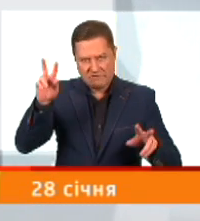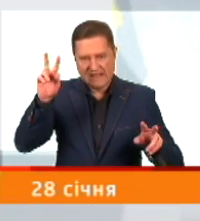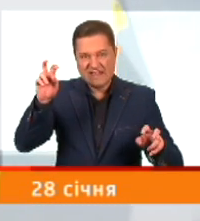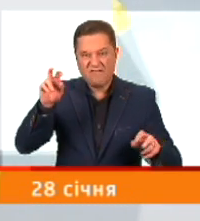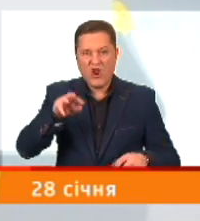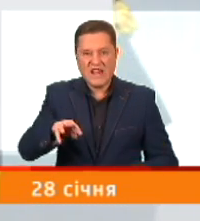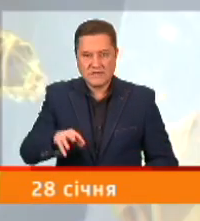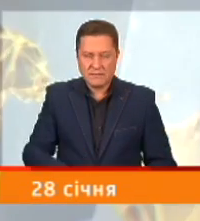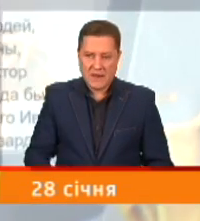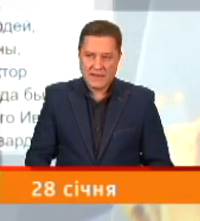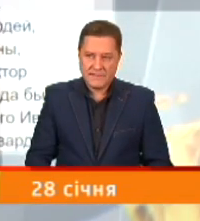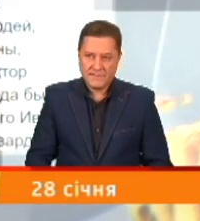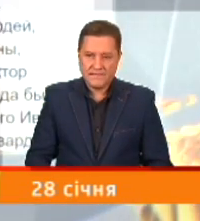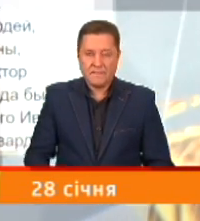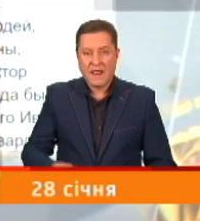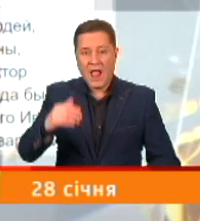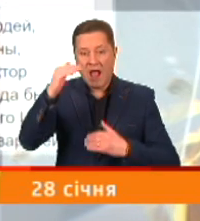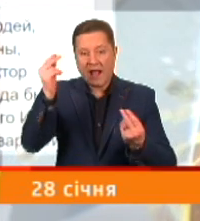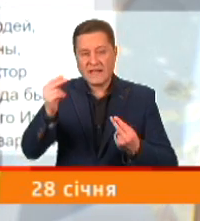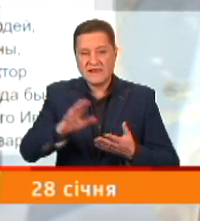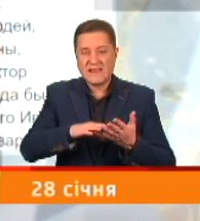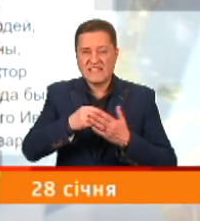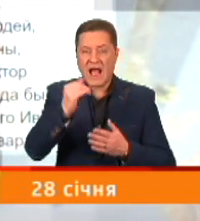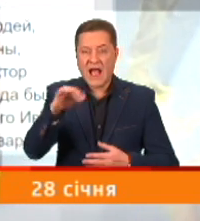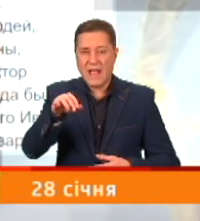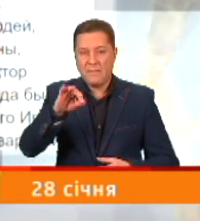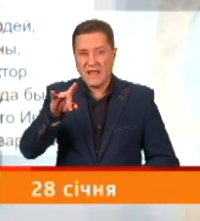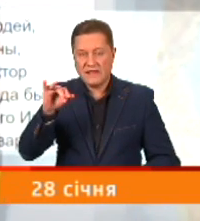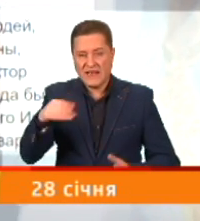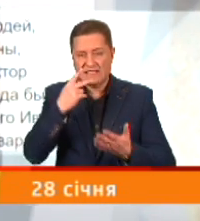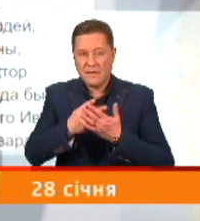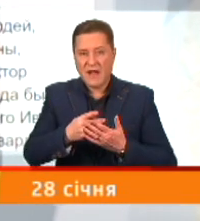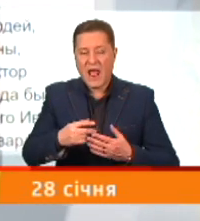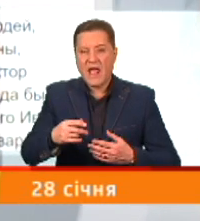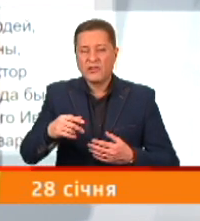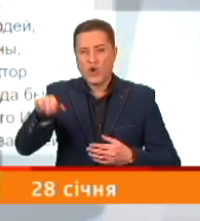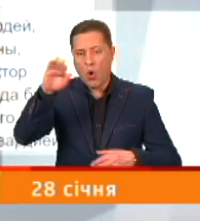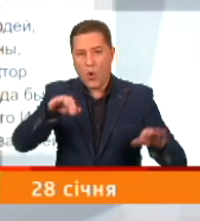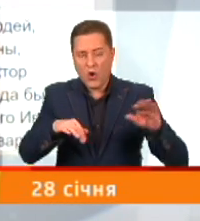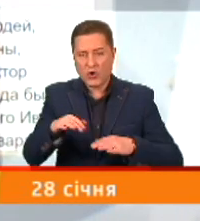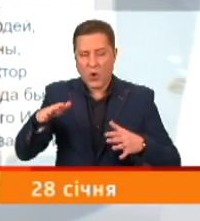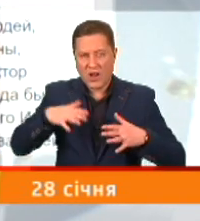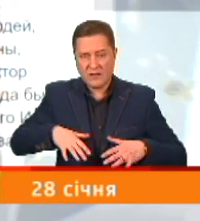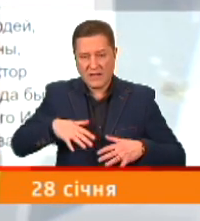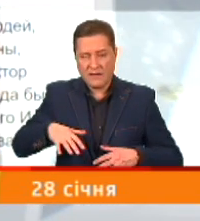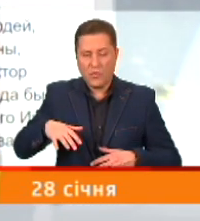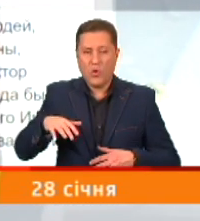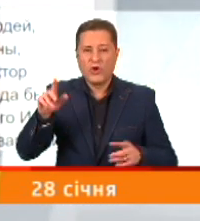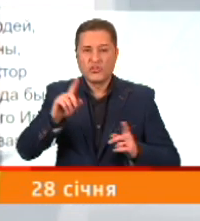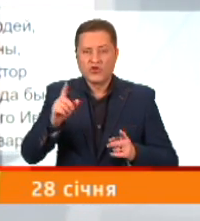символізм. Картина називається «Ай-Петрі» і зображає одноіменну гору в кримських горах, що